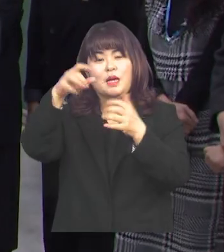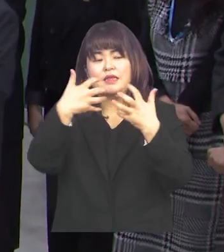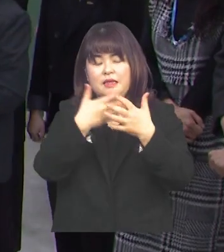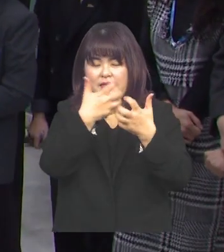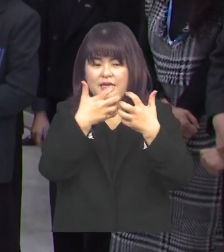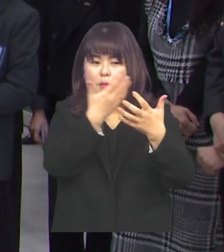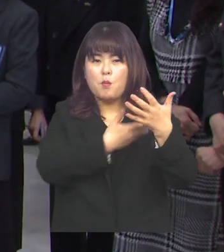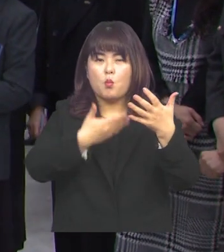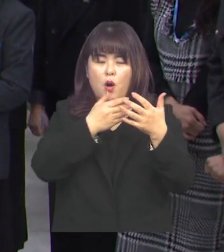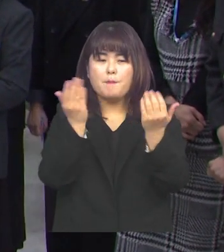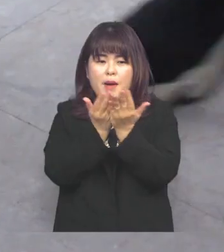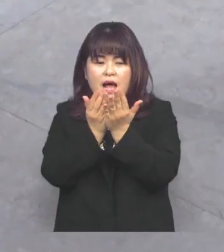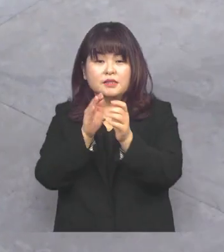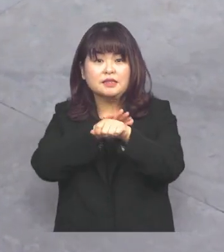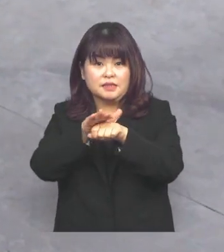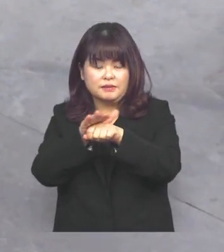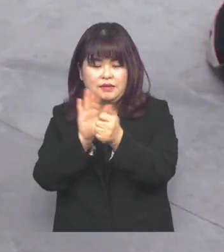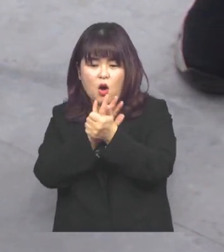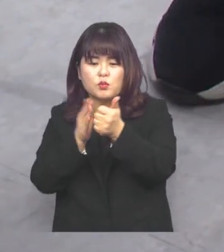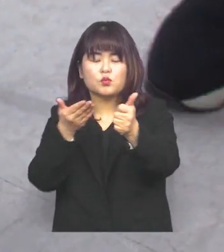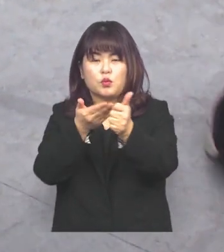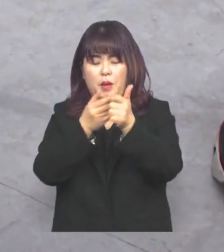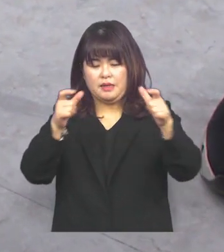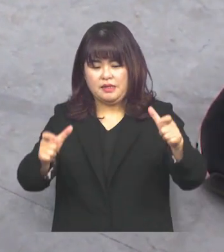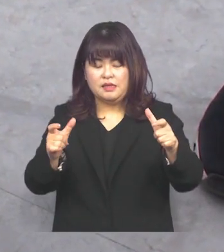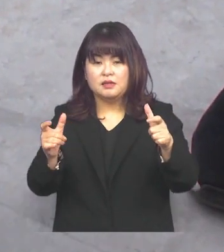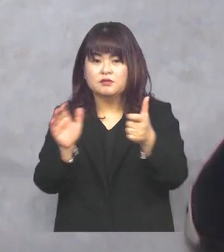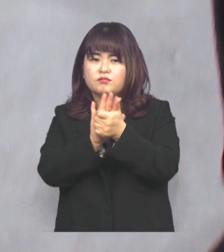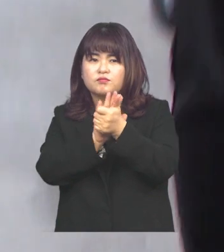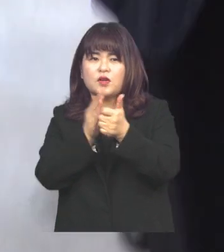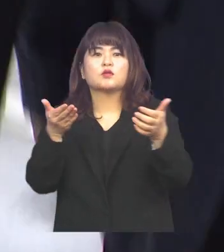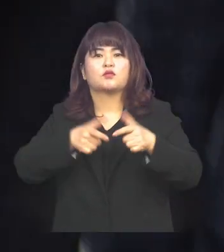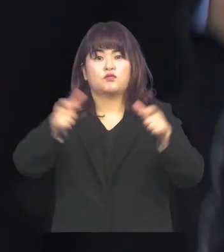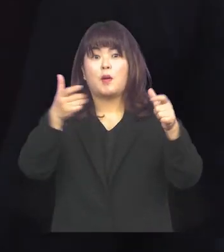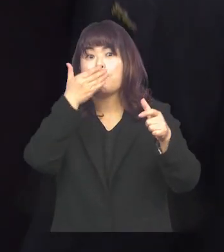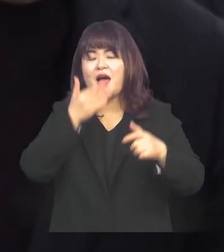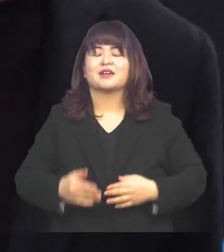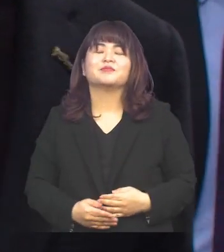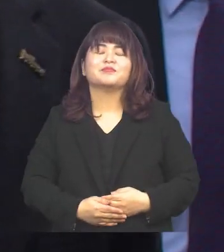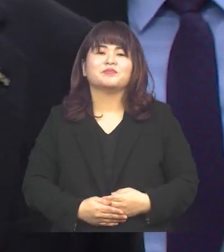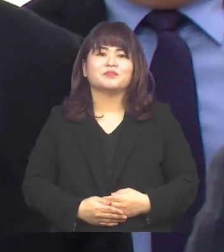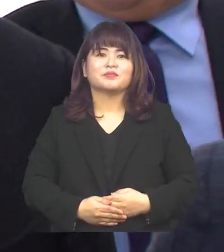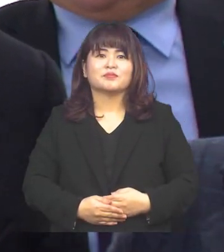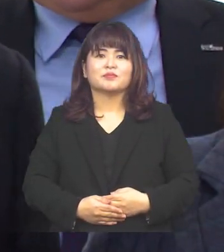맞춤형 로봇보행 서비스를 통해 지역 장애인들에게 수준 높은 재활 프로그램을 제공할 예정입니다.